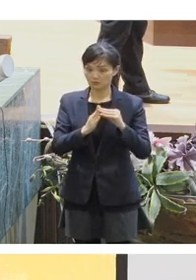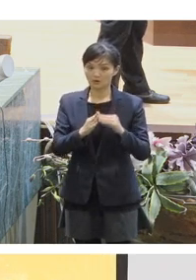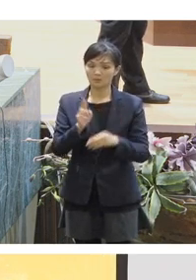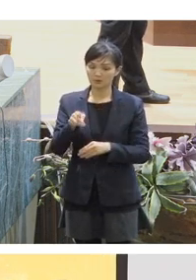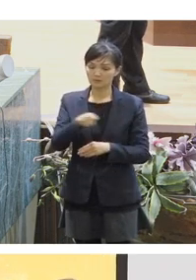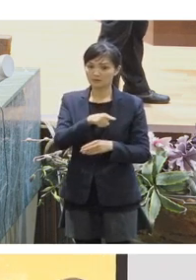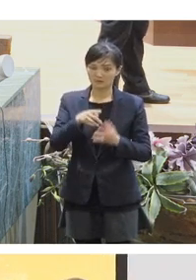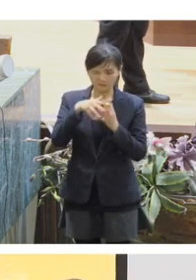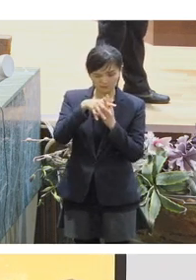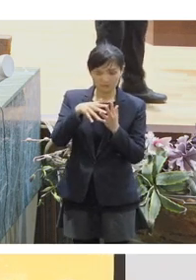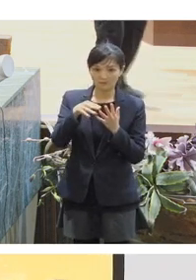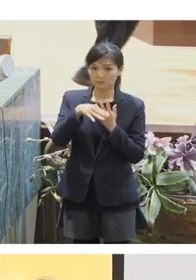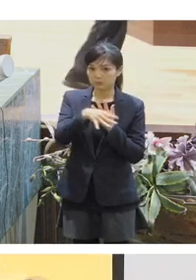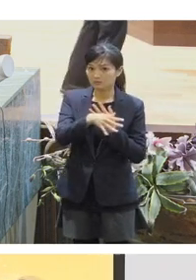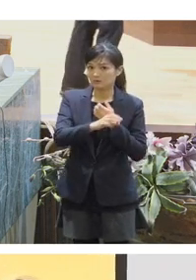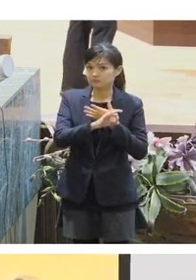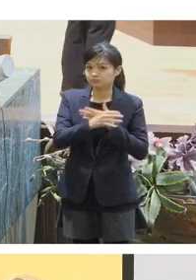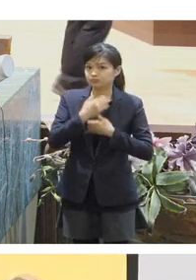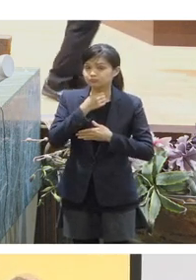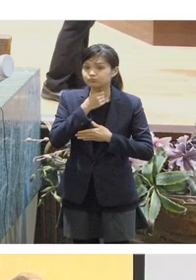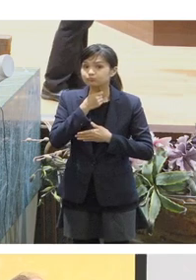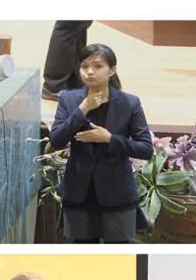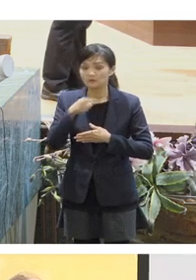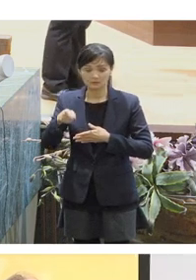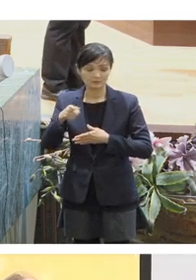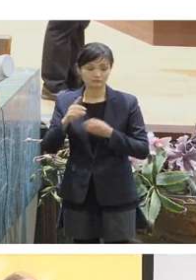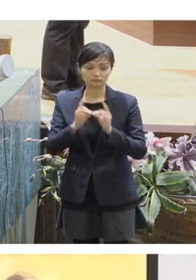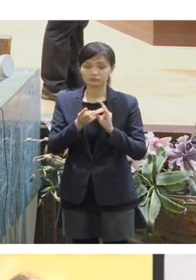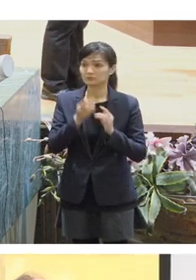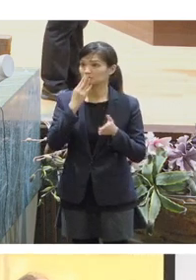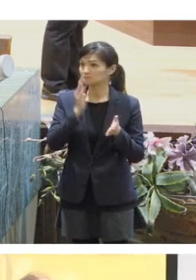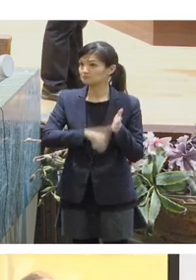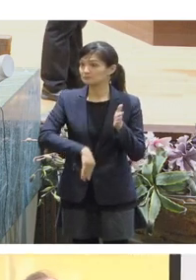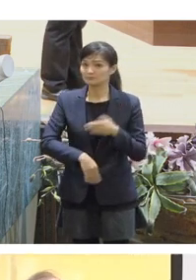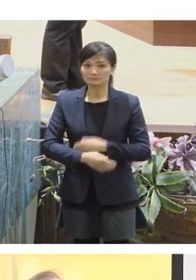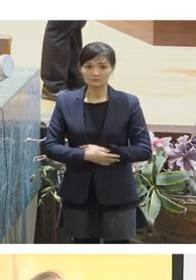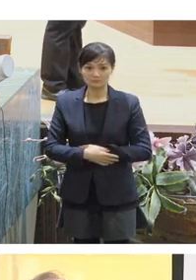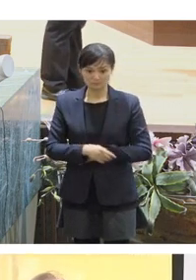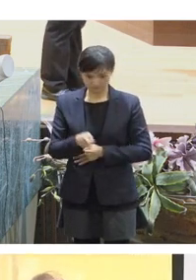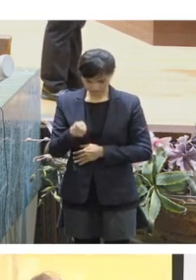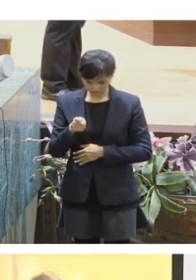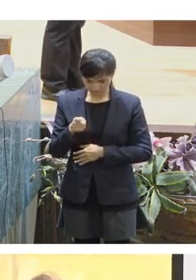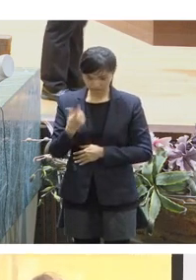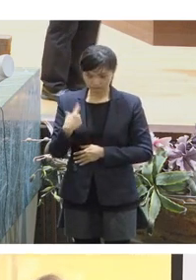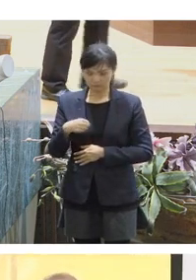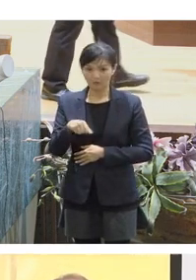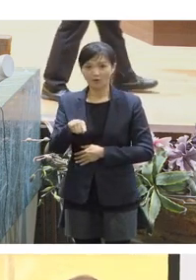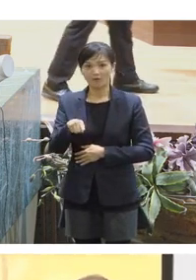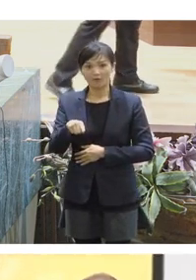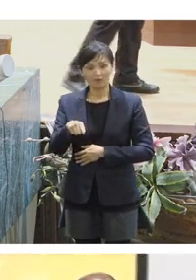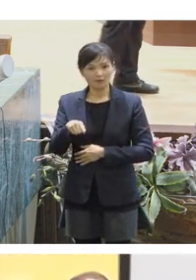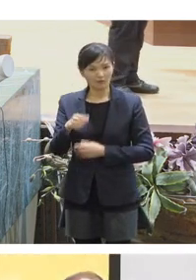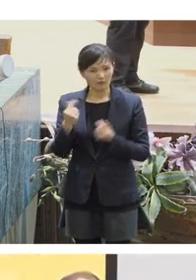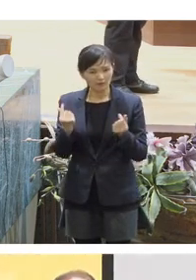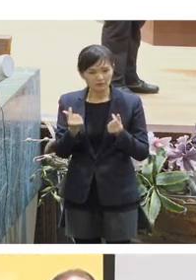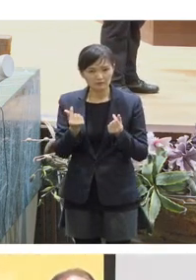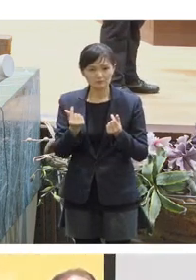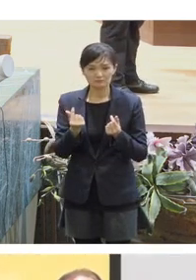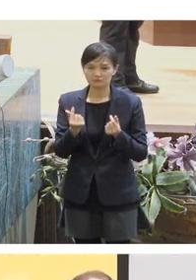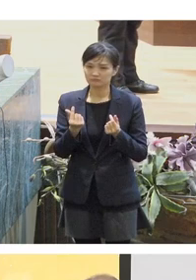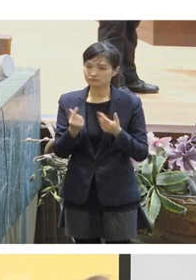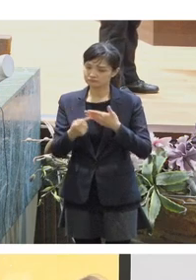他刻意不写，结果这样试验废弃物就变成资源化产品以后，我们好像颁给他